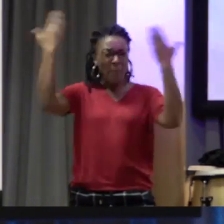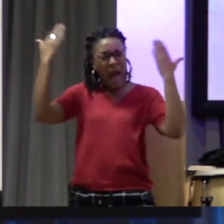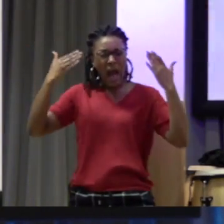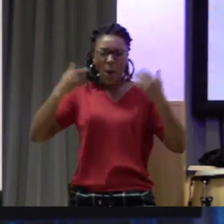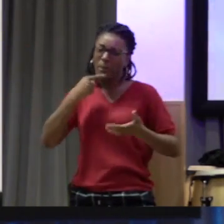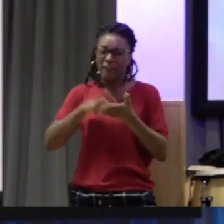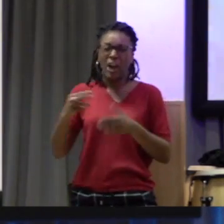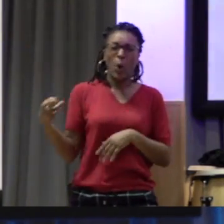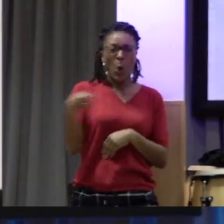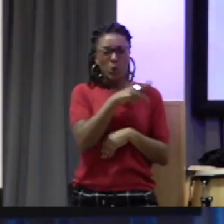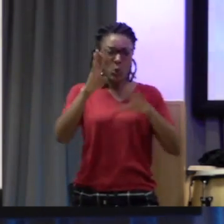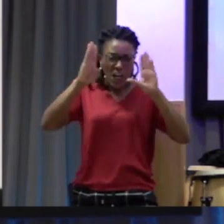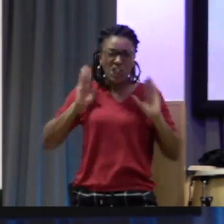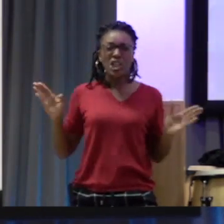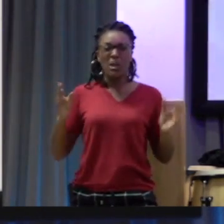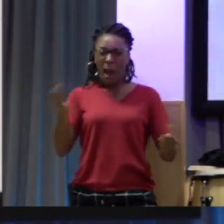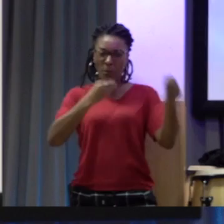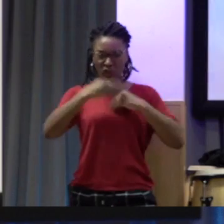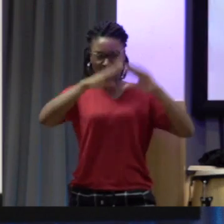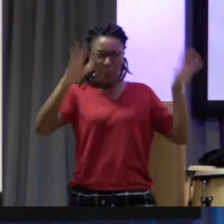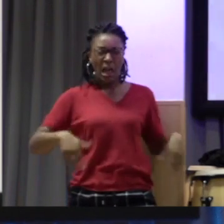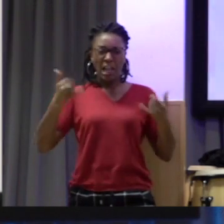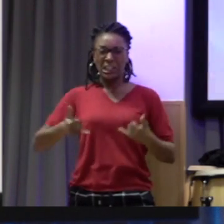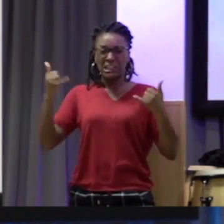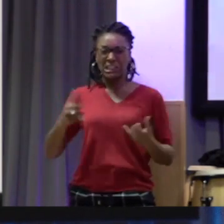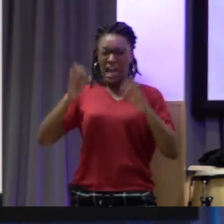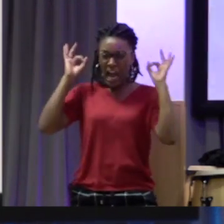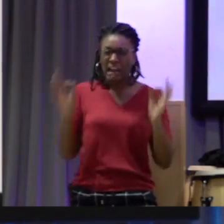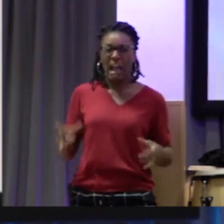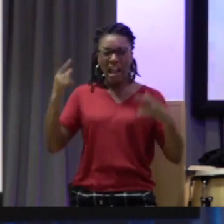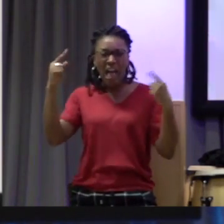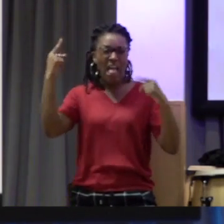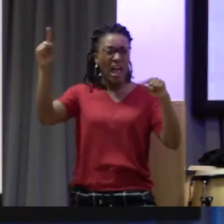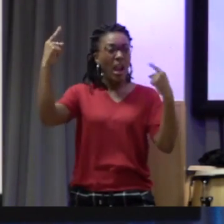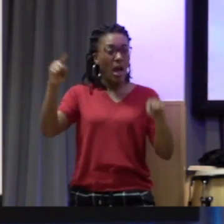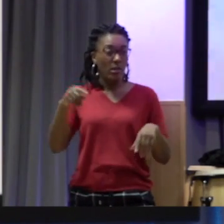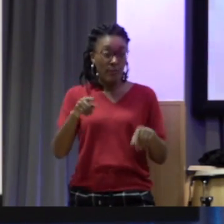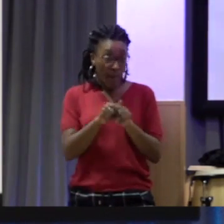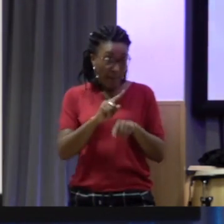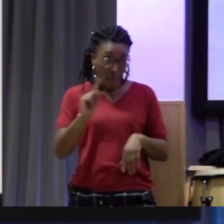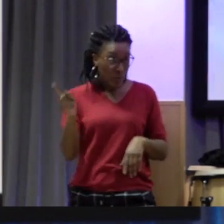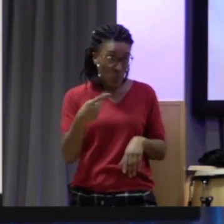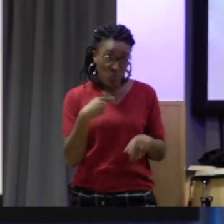aurait dû rester là-bas, il y avait de la nourriture, il y avait tout, ainsi de suite. On est tous pareils.